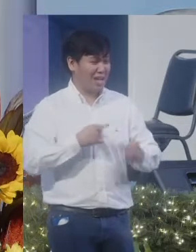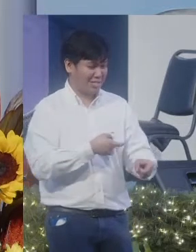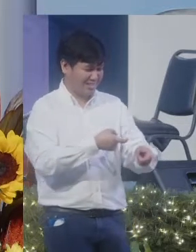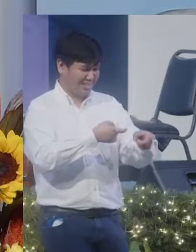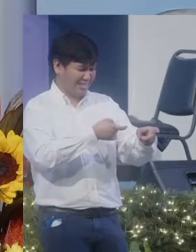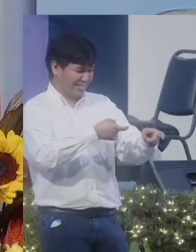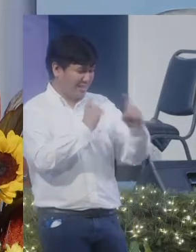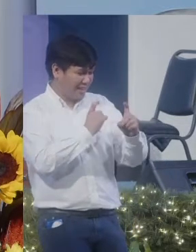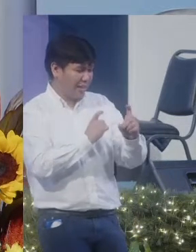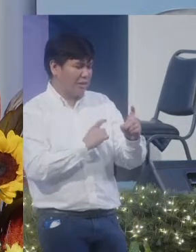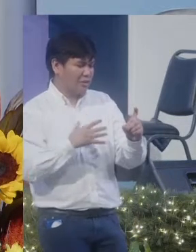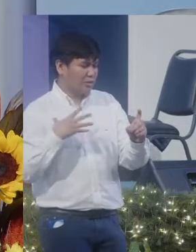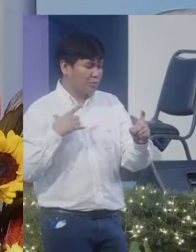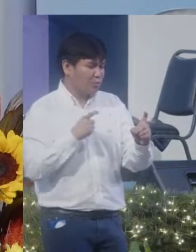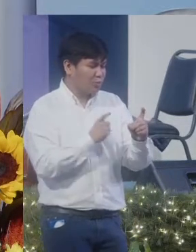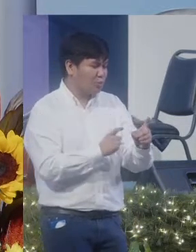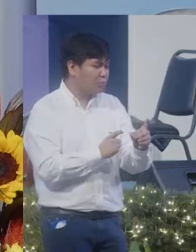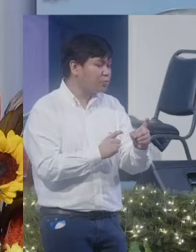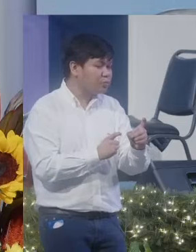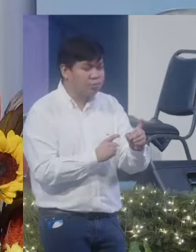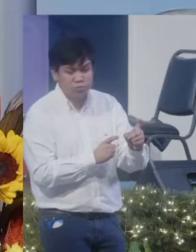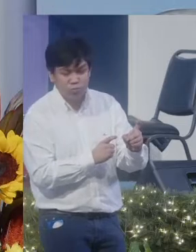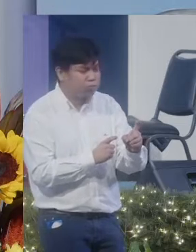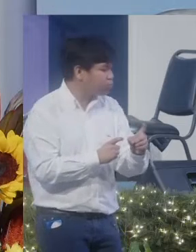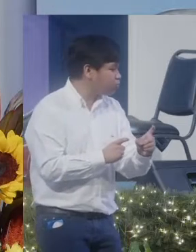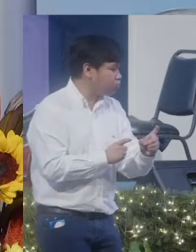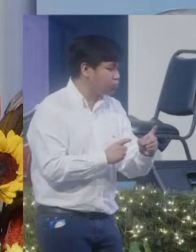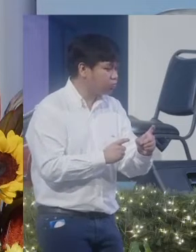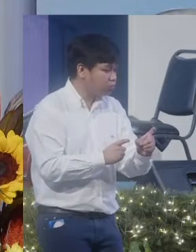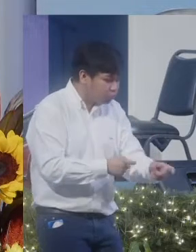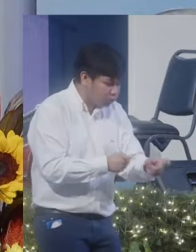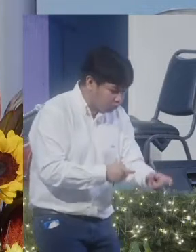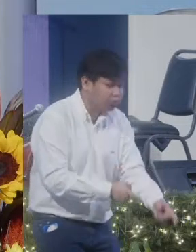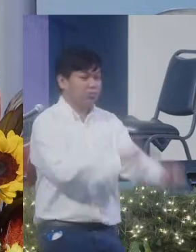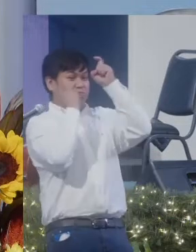Jesus, ganito ako manghuli ng isda.